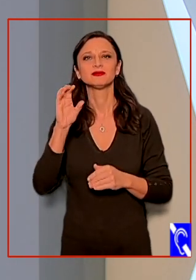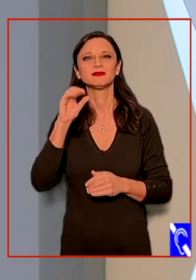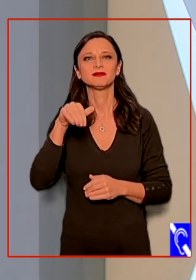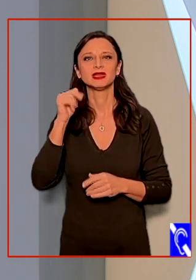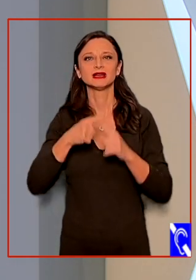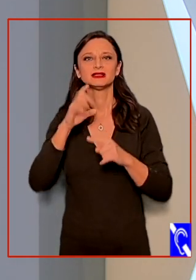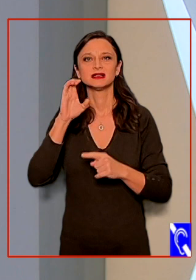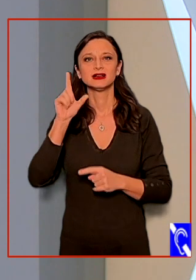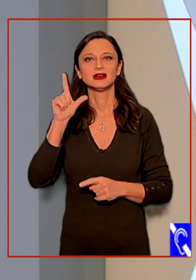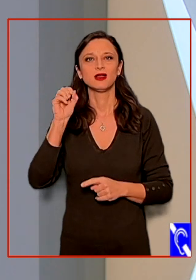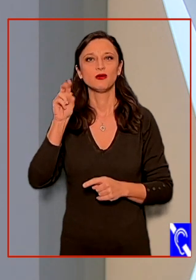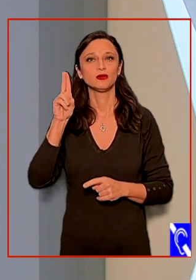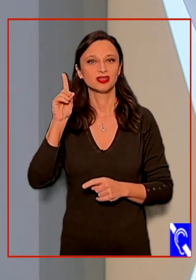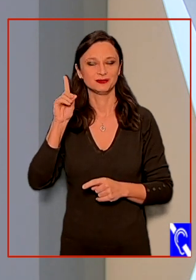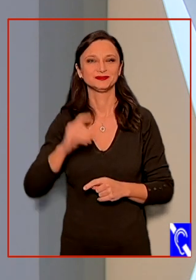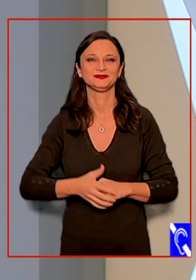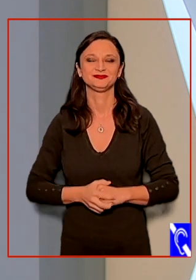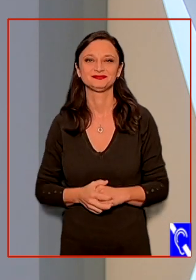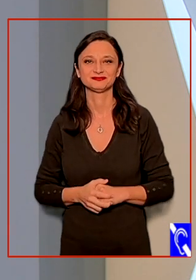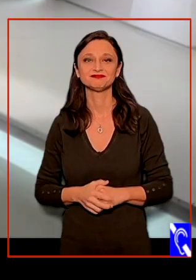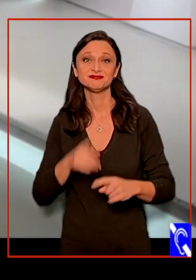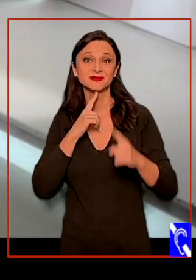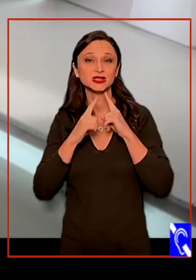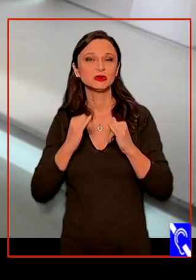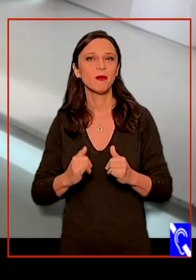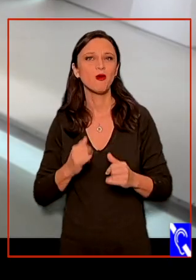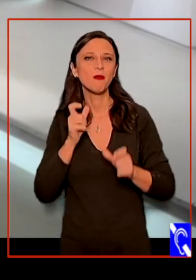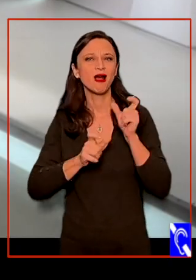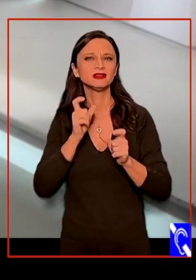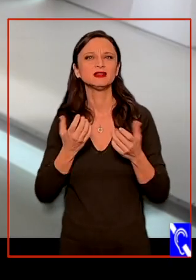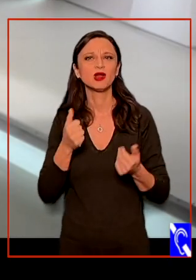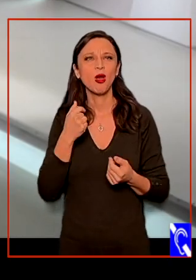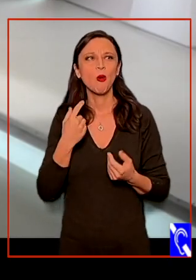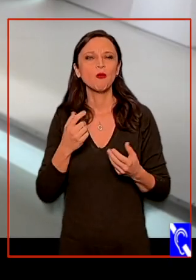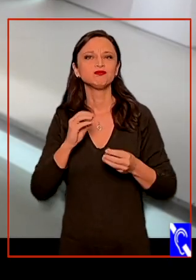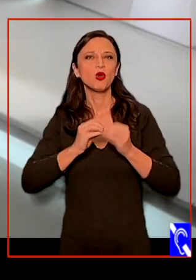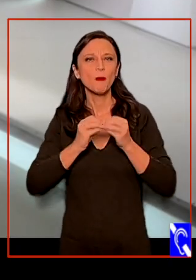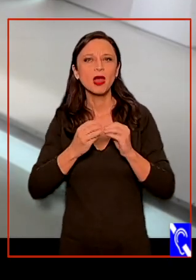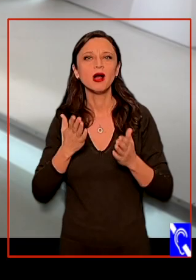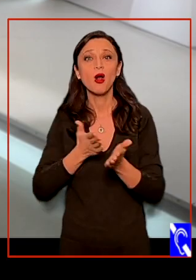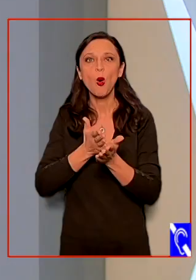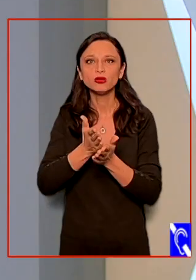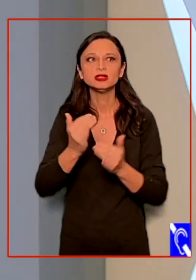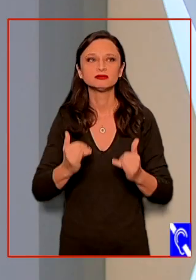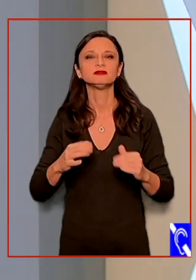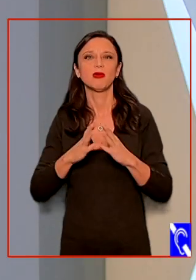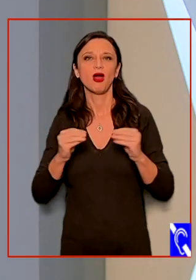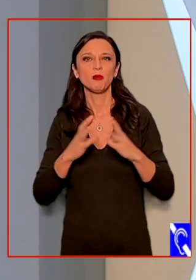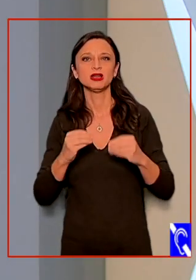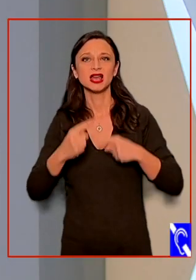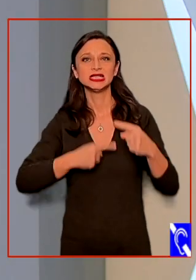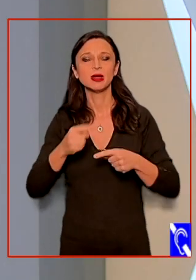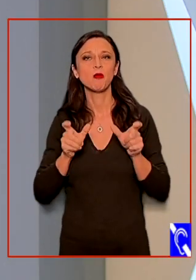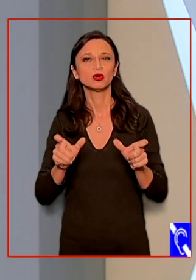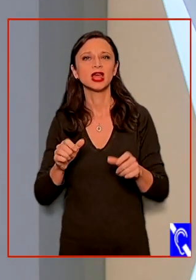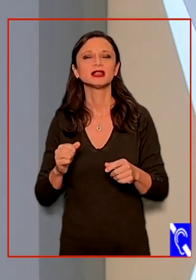accesibilizată pentru nevăzători, regăsindu-se pe platforma Mixcloud. Discutăm despre o problemă care continuă să existe, din păcate, în